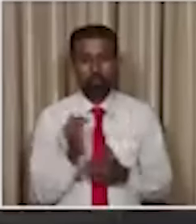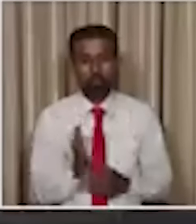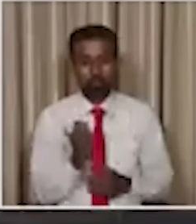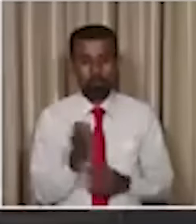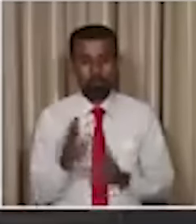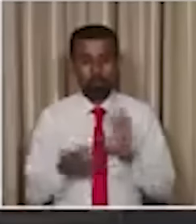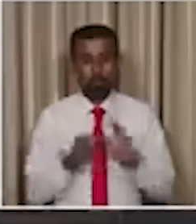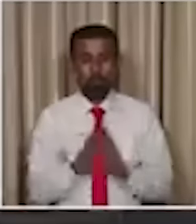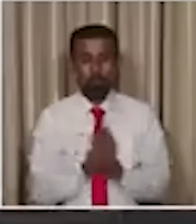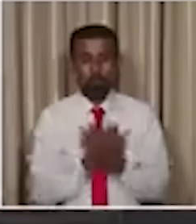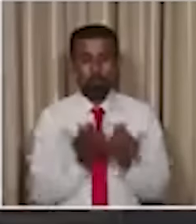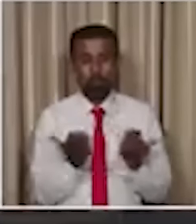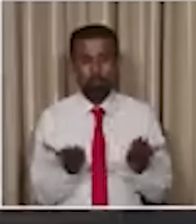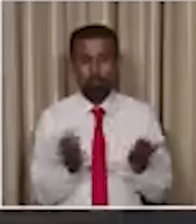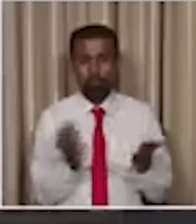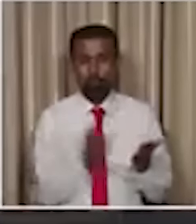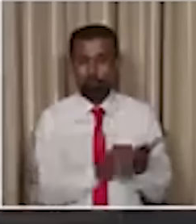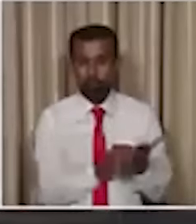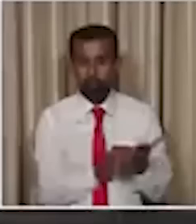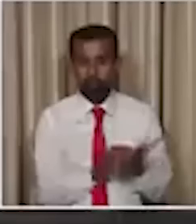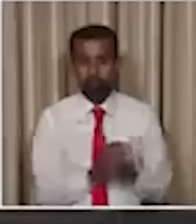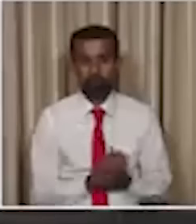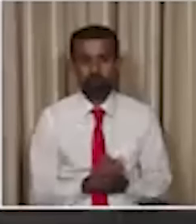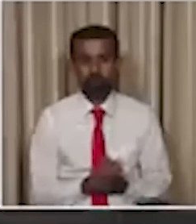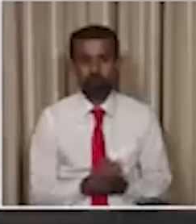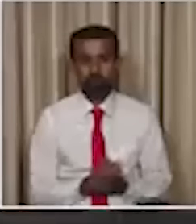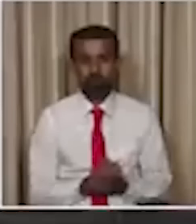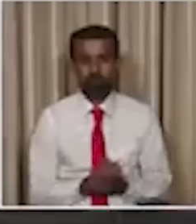තොරතුරු පොතේ යොදපු සටහනක් පිළිබඳව.